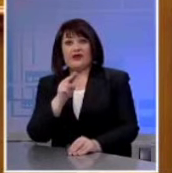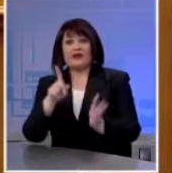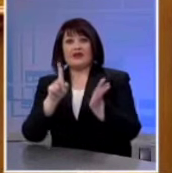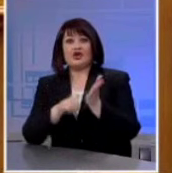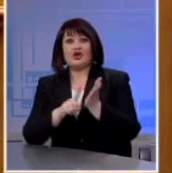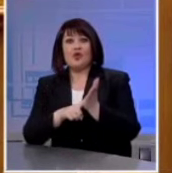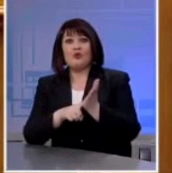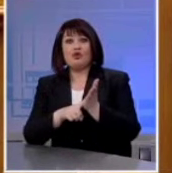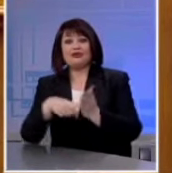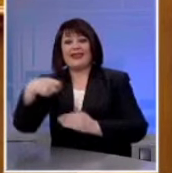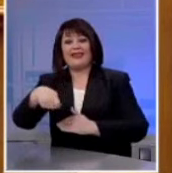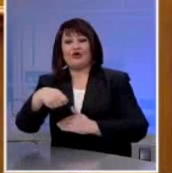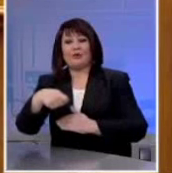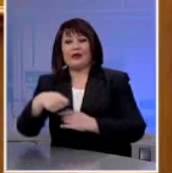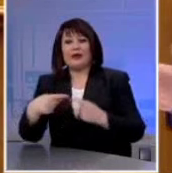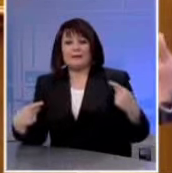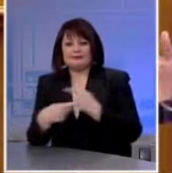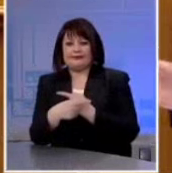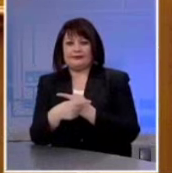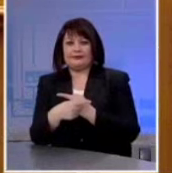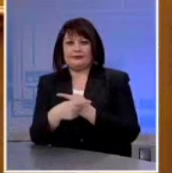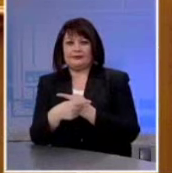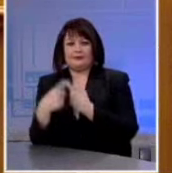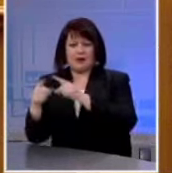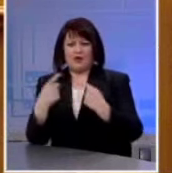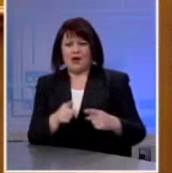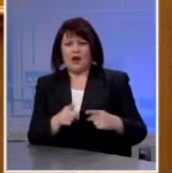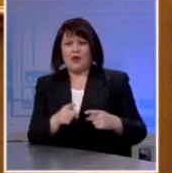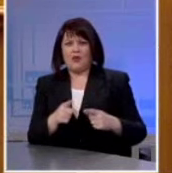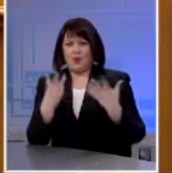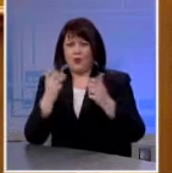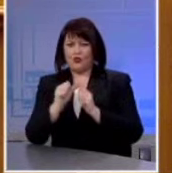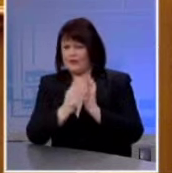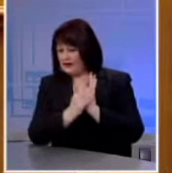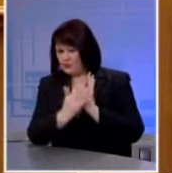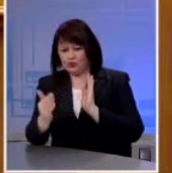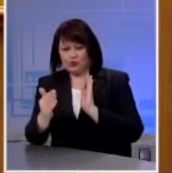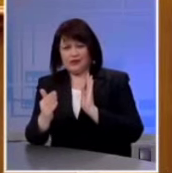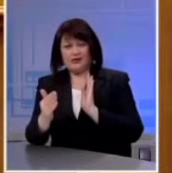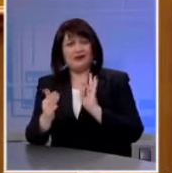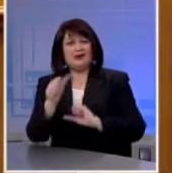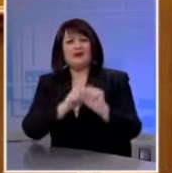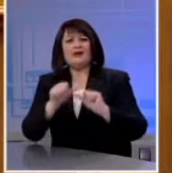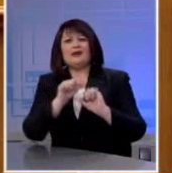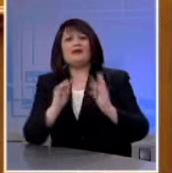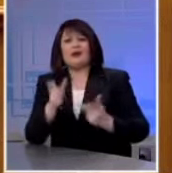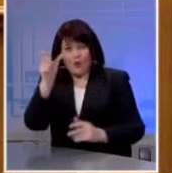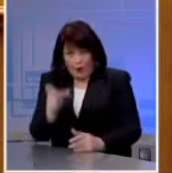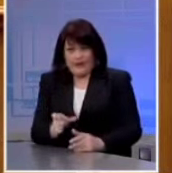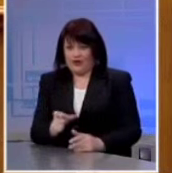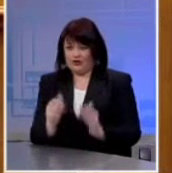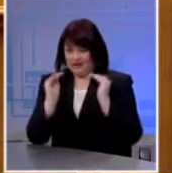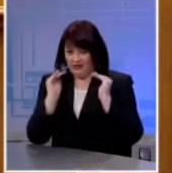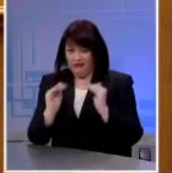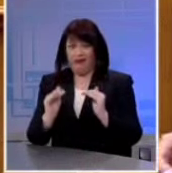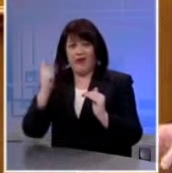αντίφαση? Τι άλλαξε μέσα σε αυτούς τους λίγους μήνες και ο ίδιος άνθρωπος αναθεώρησε ολοσχερώς